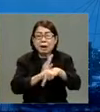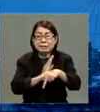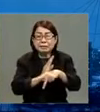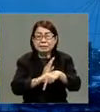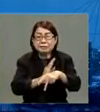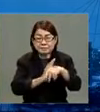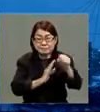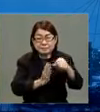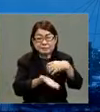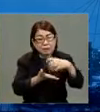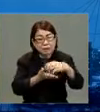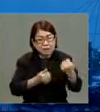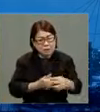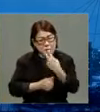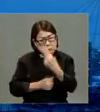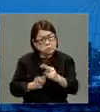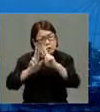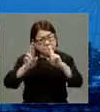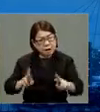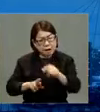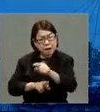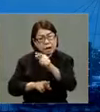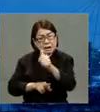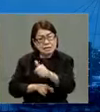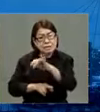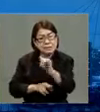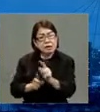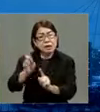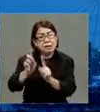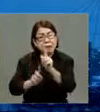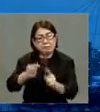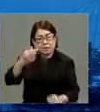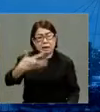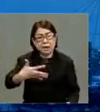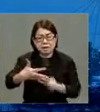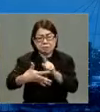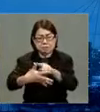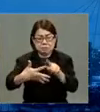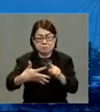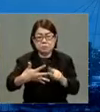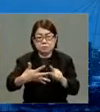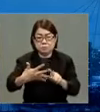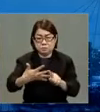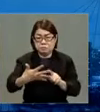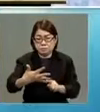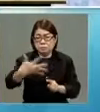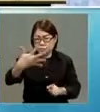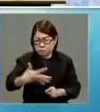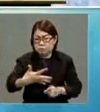านค้าได้นะครับการที่จะประเมินก็ประเมินตามมาตรการ5ข้อนะครับที่เราเป็นมาตรการที่ยืนยันว่าเป็นมาตรการ